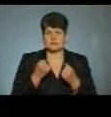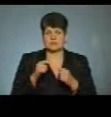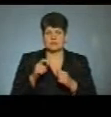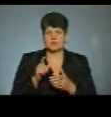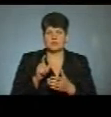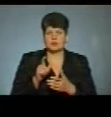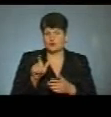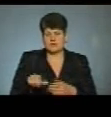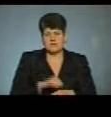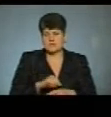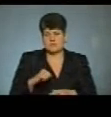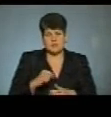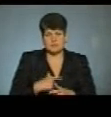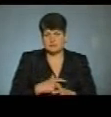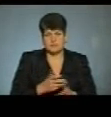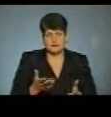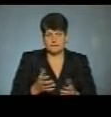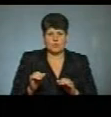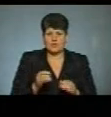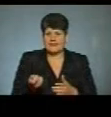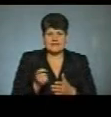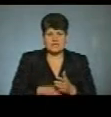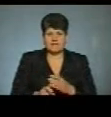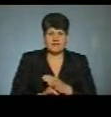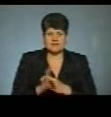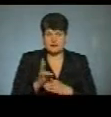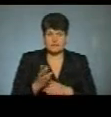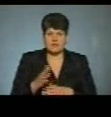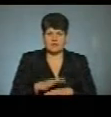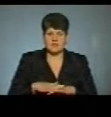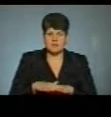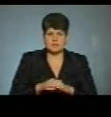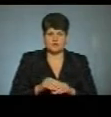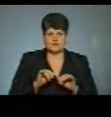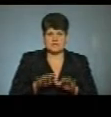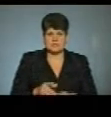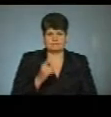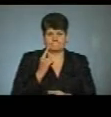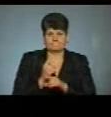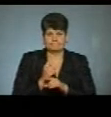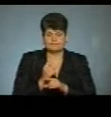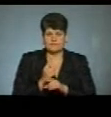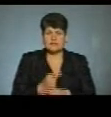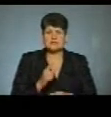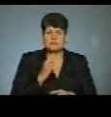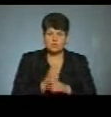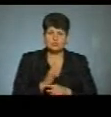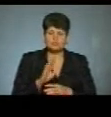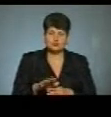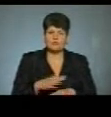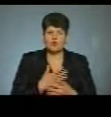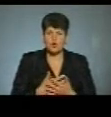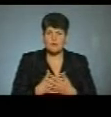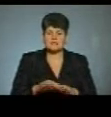має забезпечити себе сама. Уряд не закриває церкви, проте масові та релігійні заходи заборонені. Заборонено перебувати в